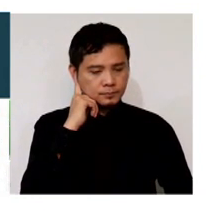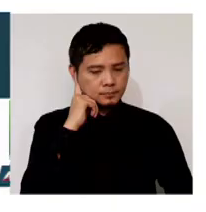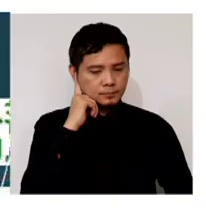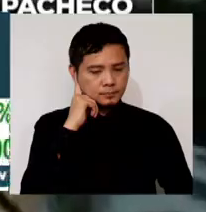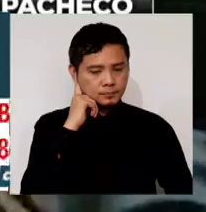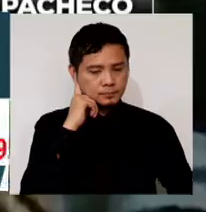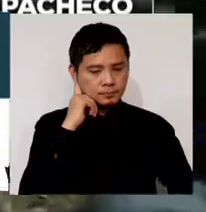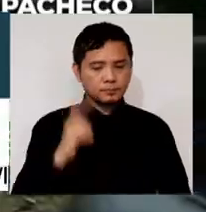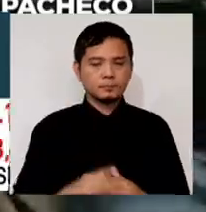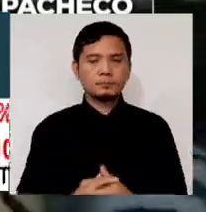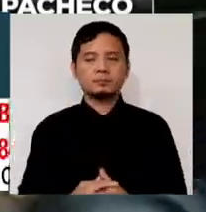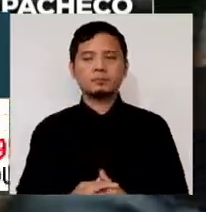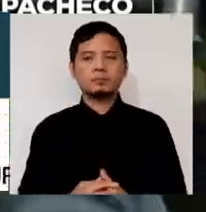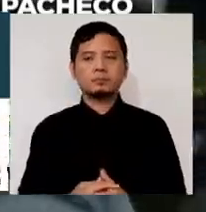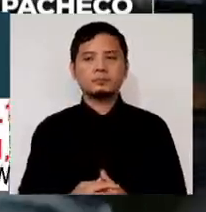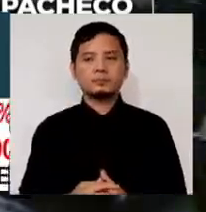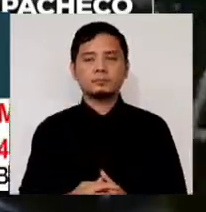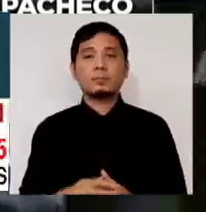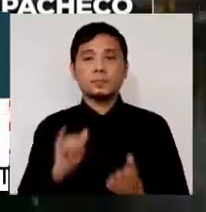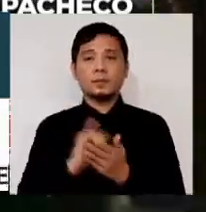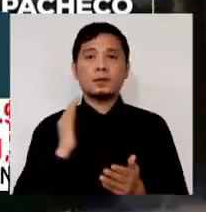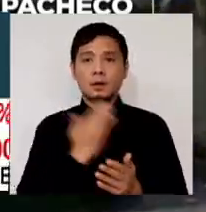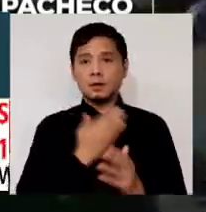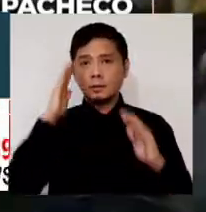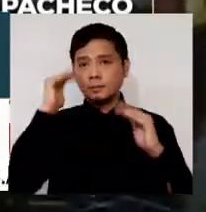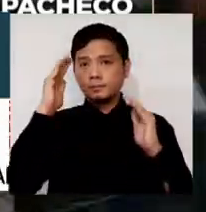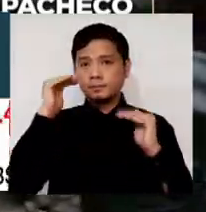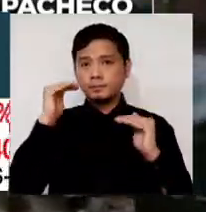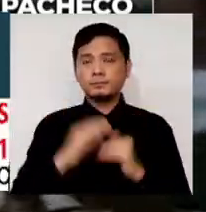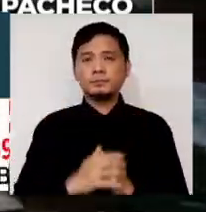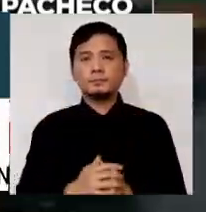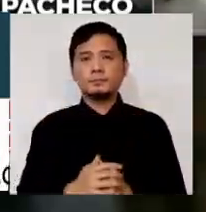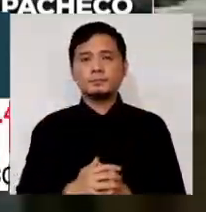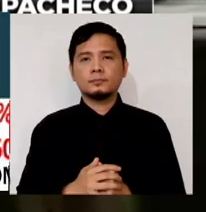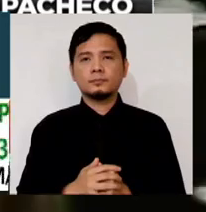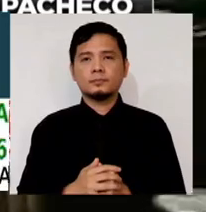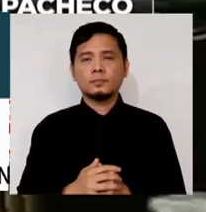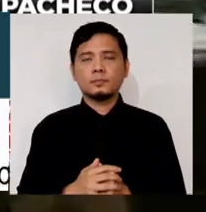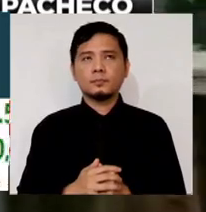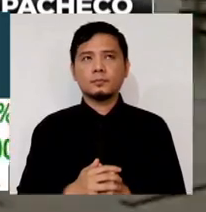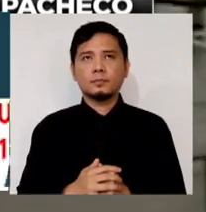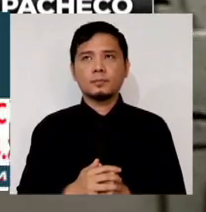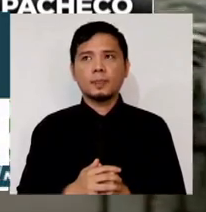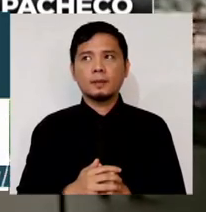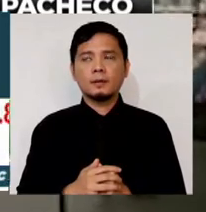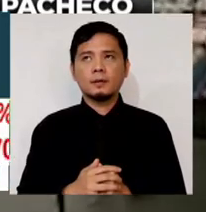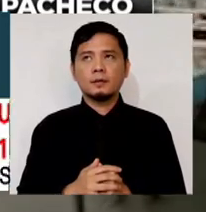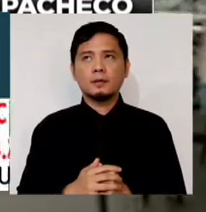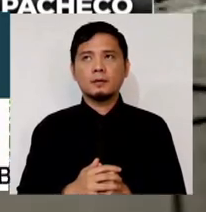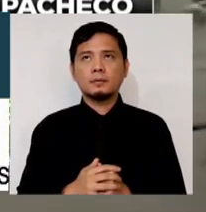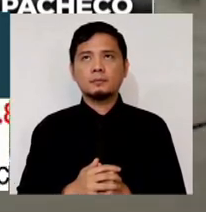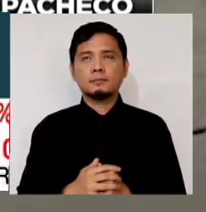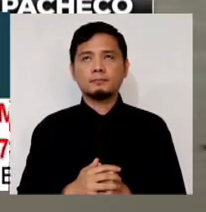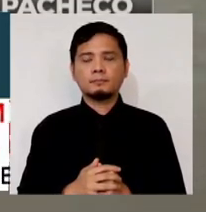Yun yung expected namin kasi ni-lift na natin yung mga restriction natin po. Pati yung mga